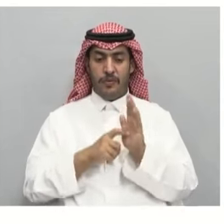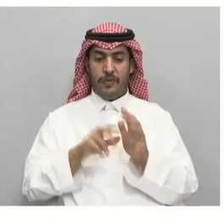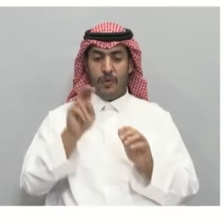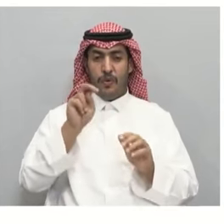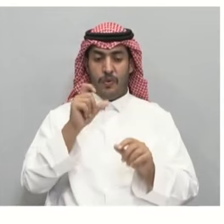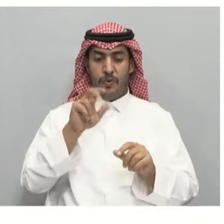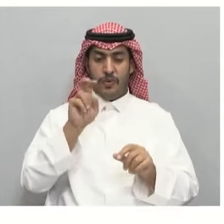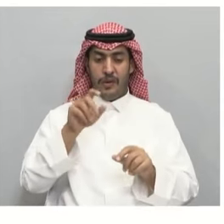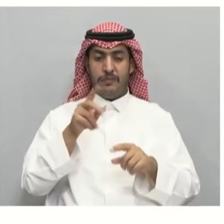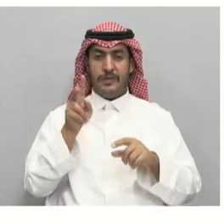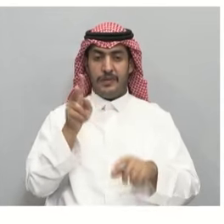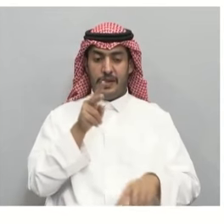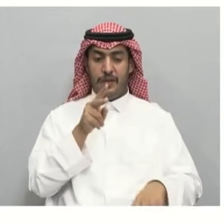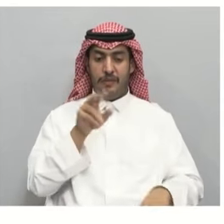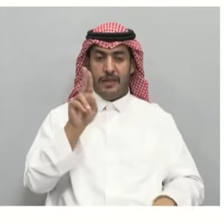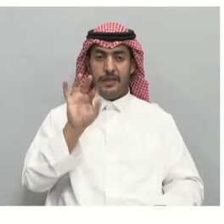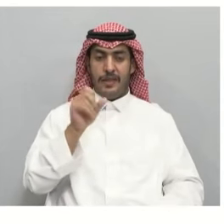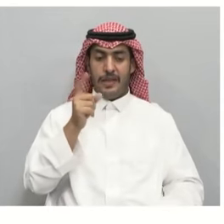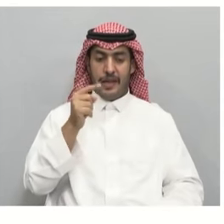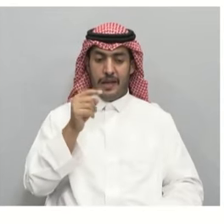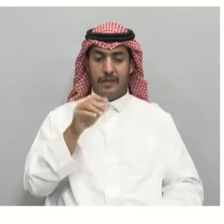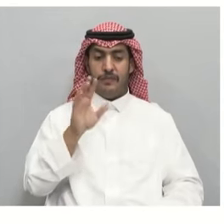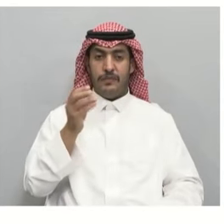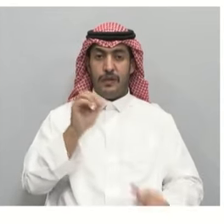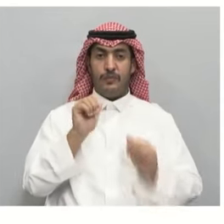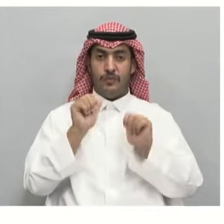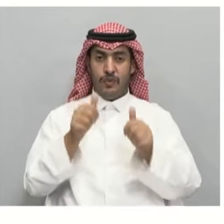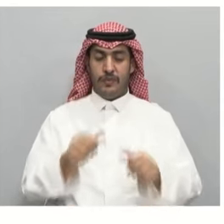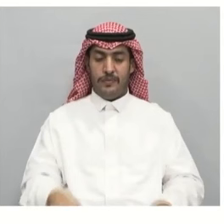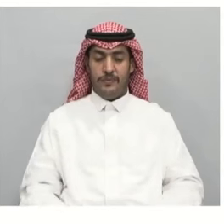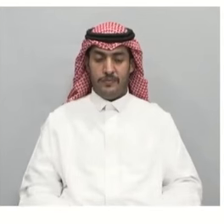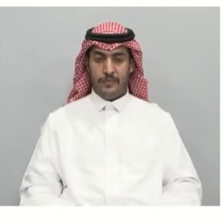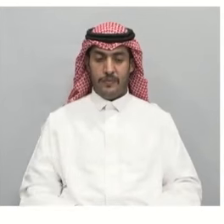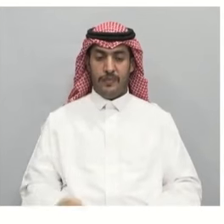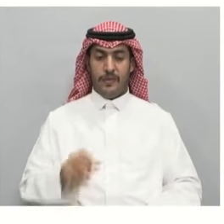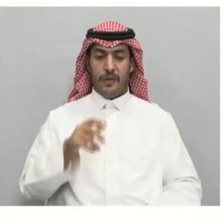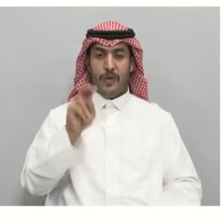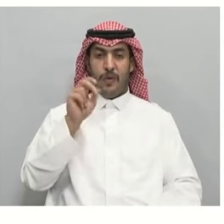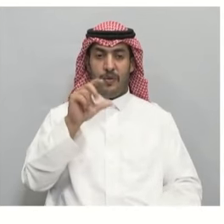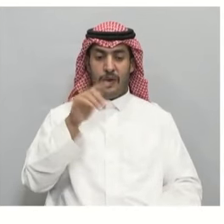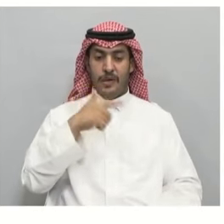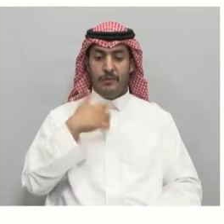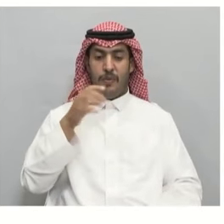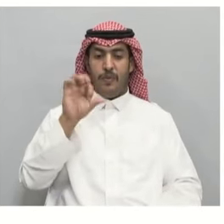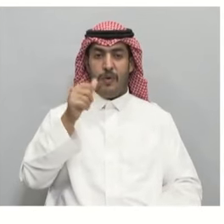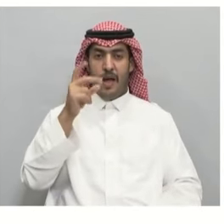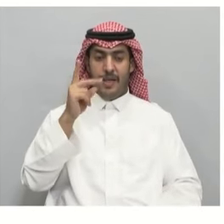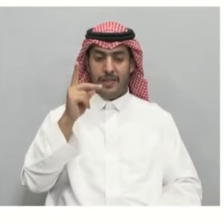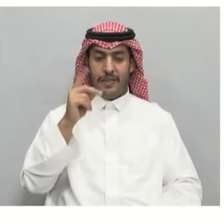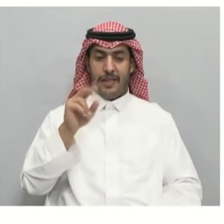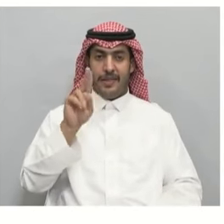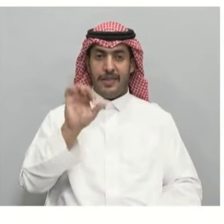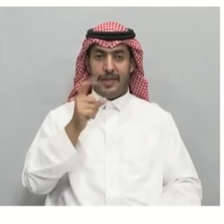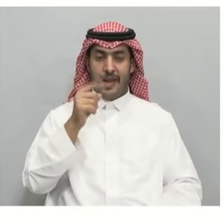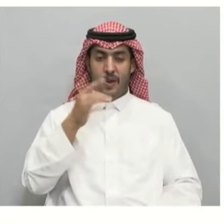القدره تساوي التيار في الجهد قدره تقاس بوحده الواط التيار